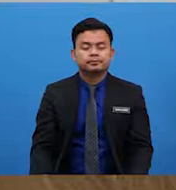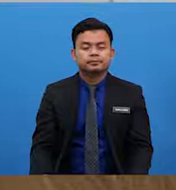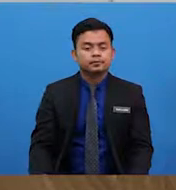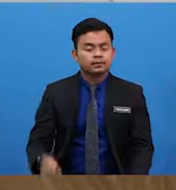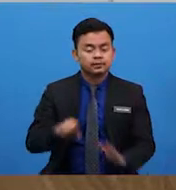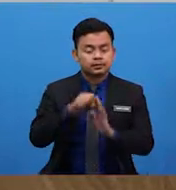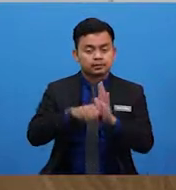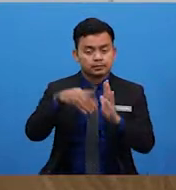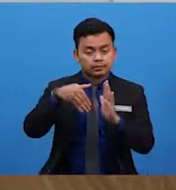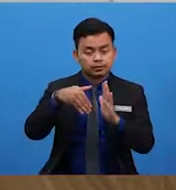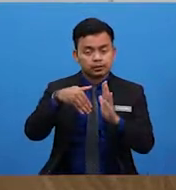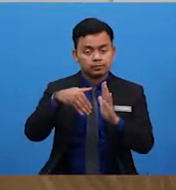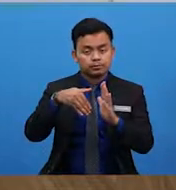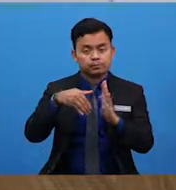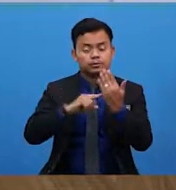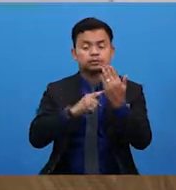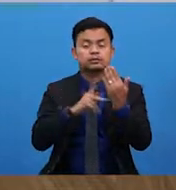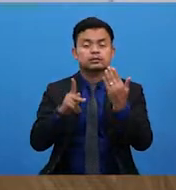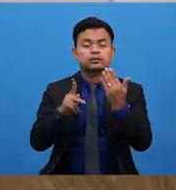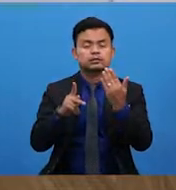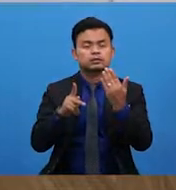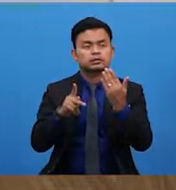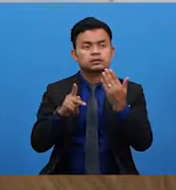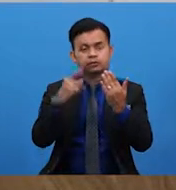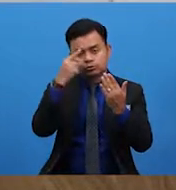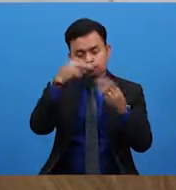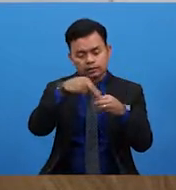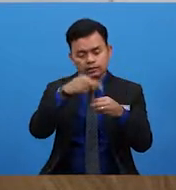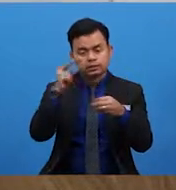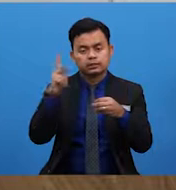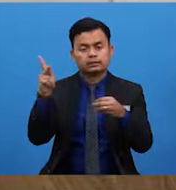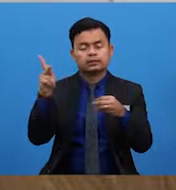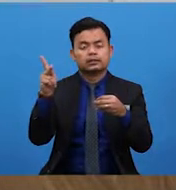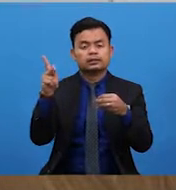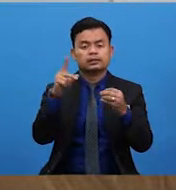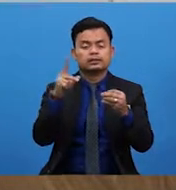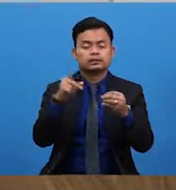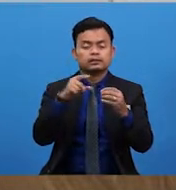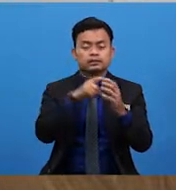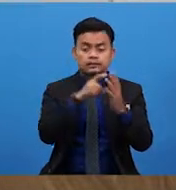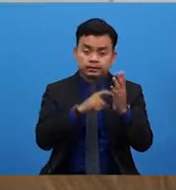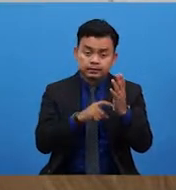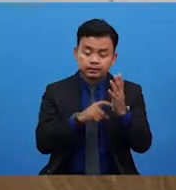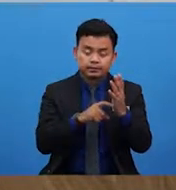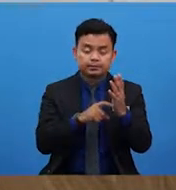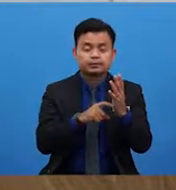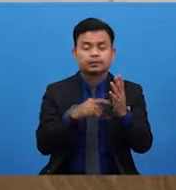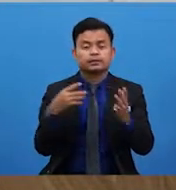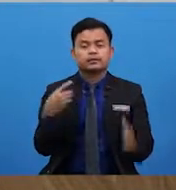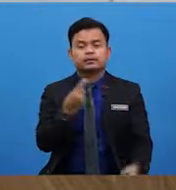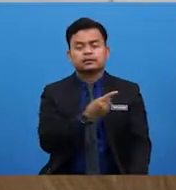sebelum kita memulai kain sesuatu penghargaan atau peri kain bongkar ya harus terlebih dahulu menetapkan tema